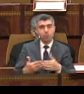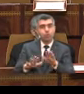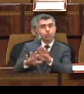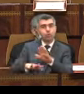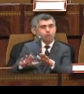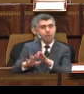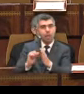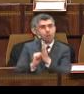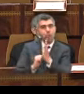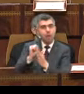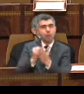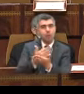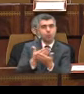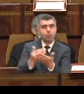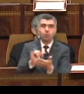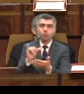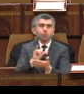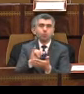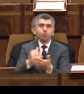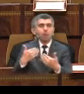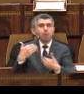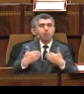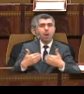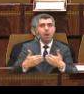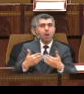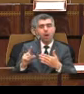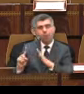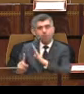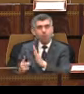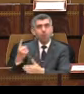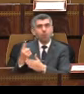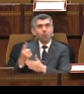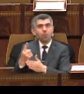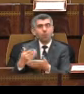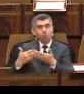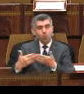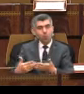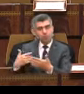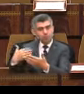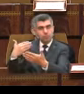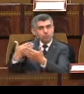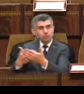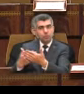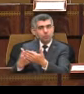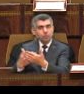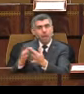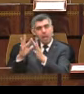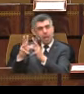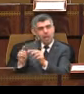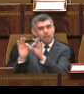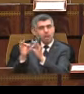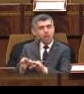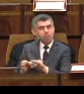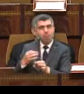بامتياز، شكون اللي دار شي حاجه للاعاقه من نهار اللي بدات هذه الحكومه الى يومنا هذا؟ عطيونا الحساب.